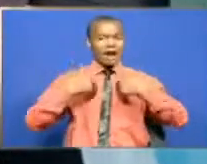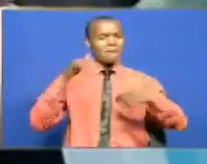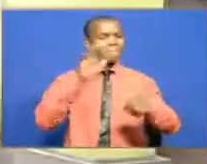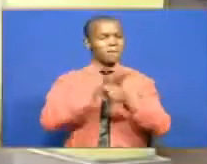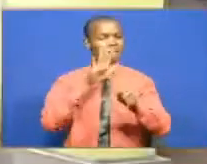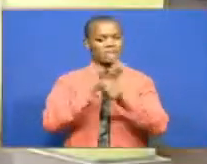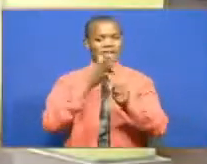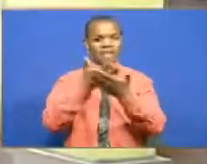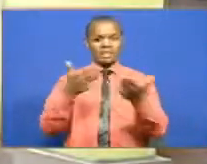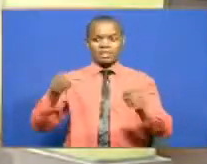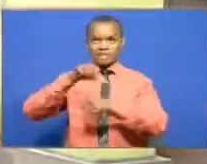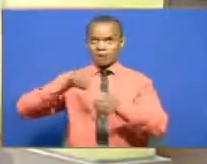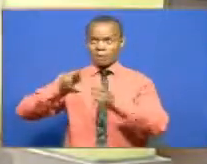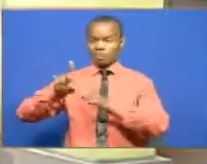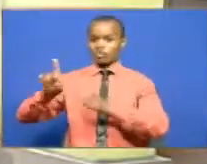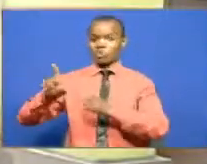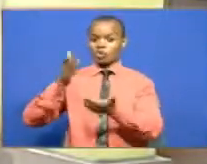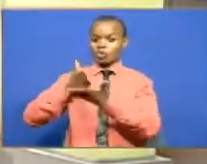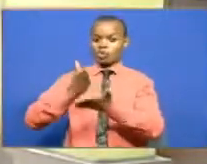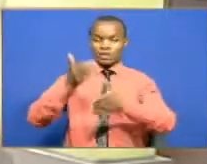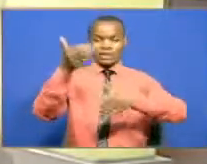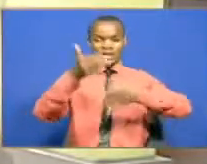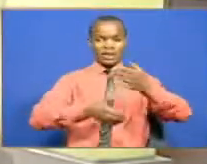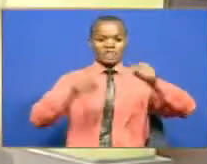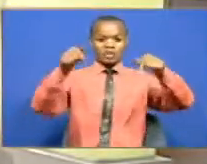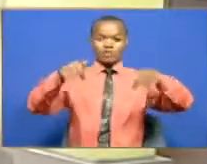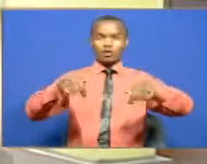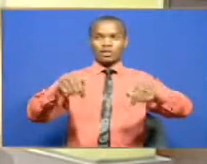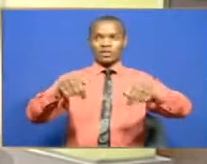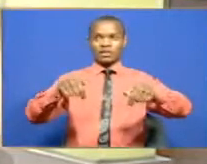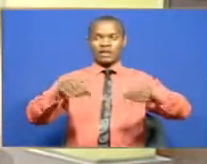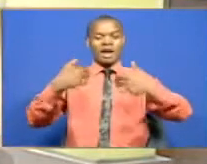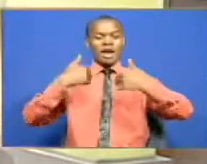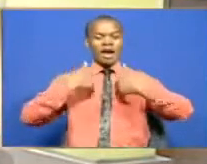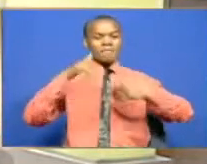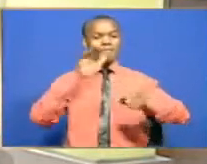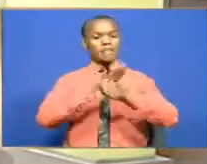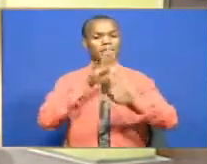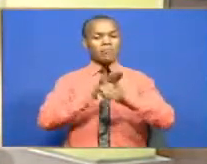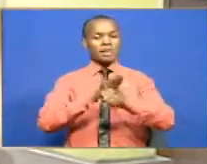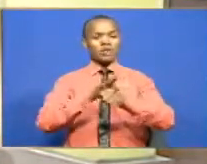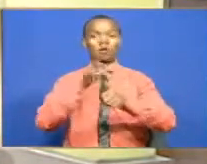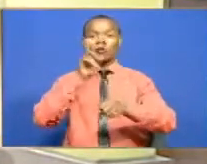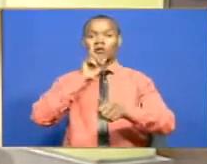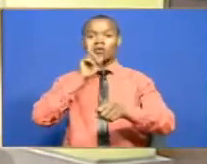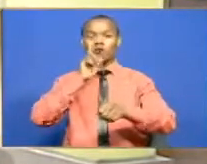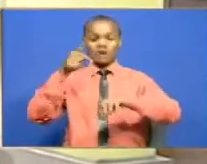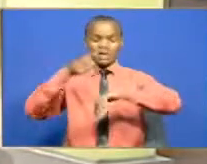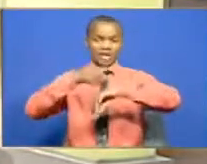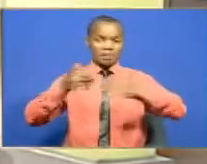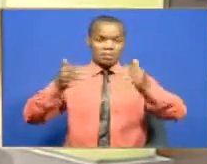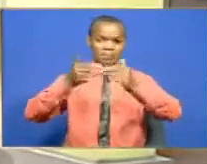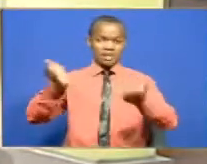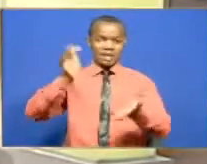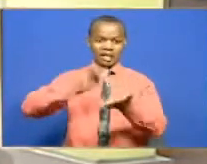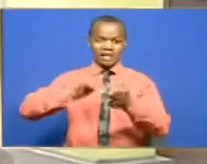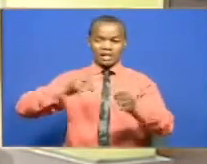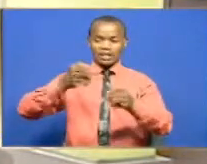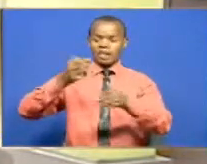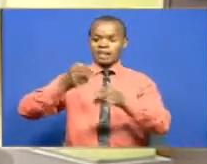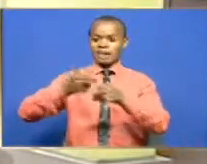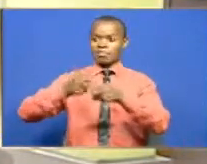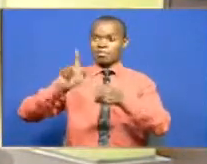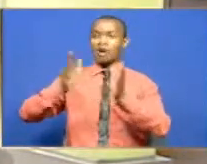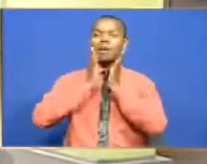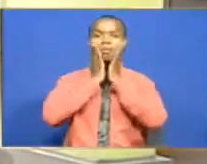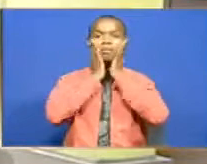Biden mtazamaji. Nitafungia hapo kwa leo. Nitakwambia mengine mengi zaidi kesho panapo majaliwa yake Mwenyezi Mungu. Naitwa Boni Musambi, nashukuru